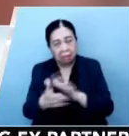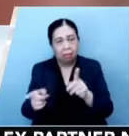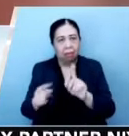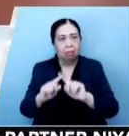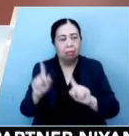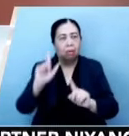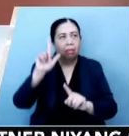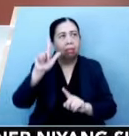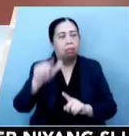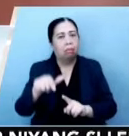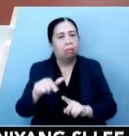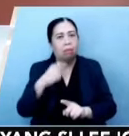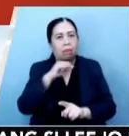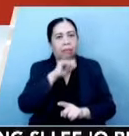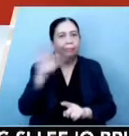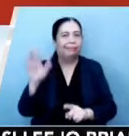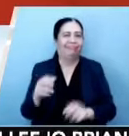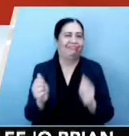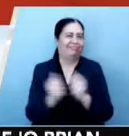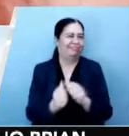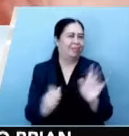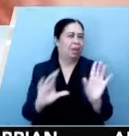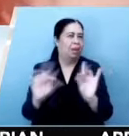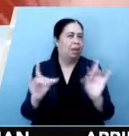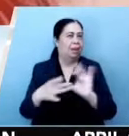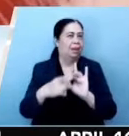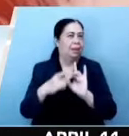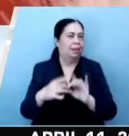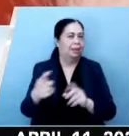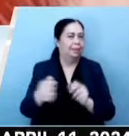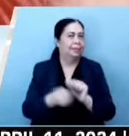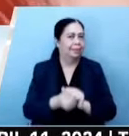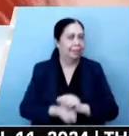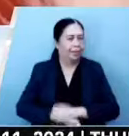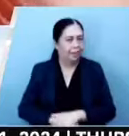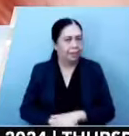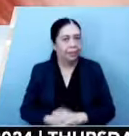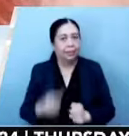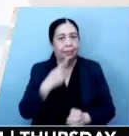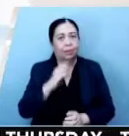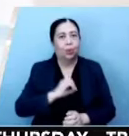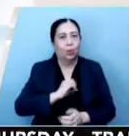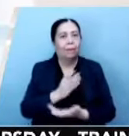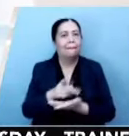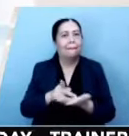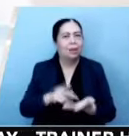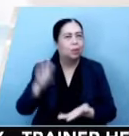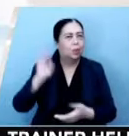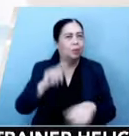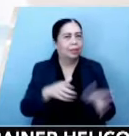ay nabistong kasabot din nila ang nagpatato. Sabi na may-ari, bahagi daw ito ng matagal ng planado